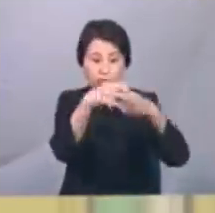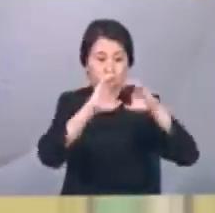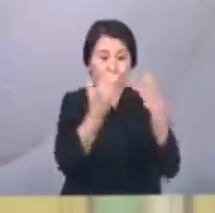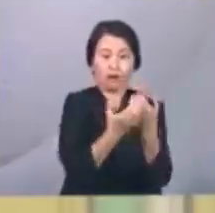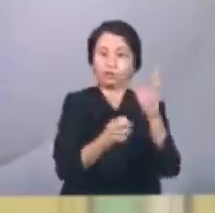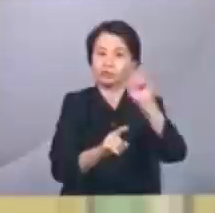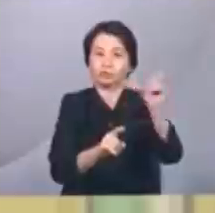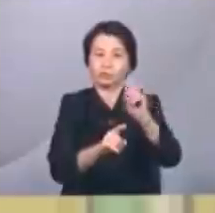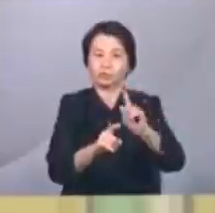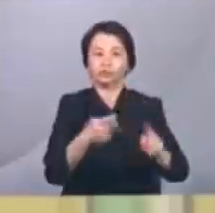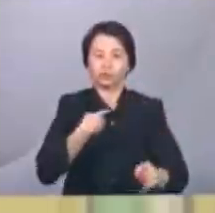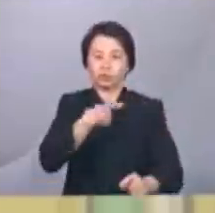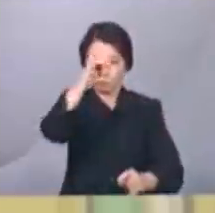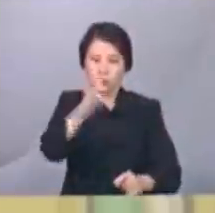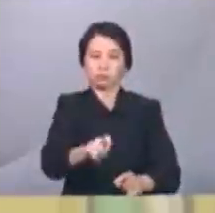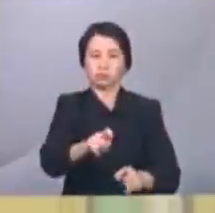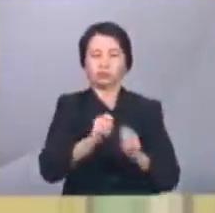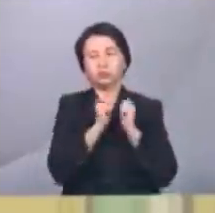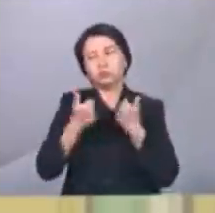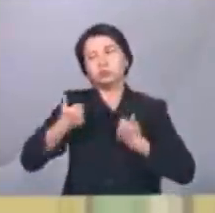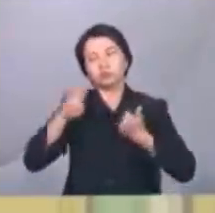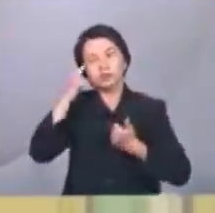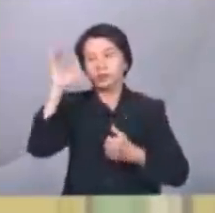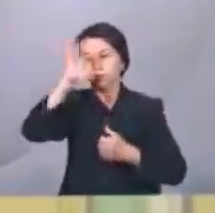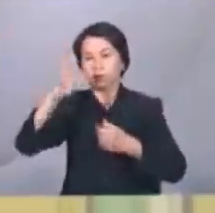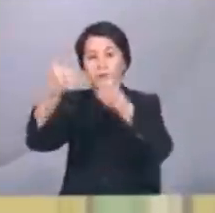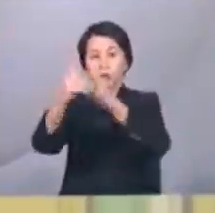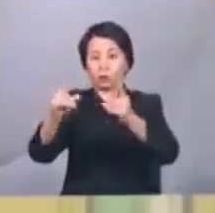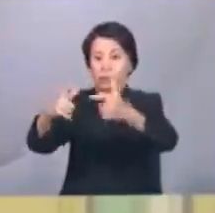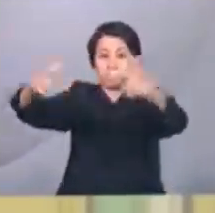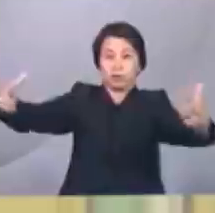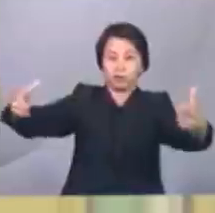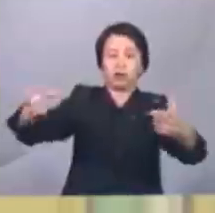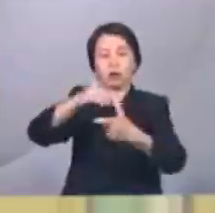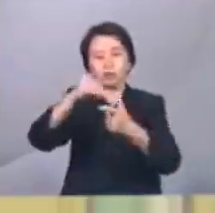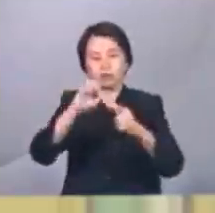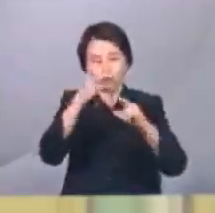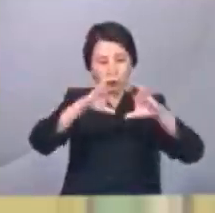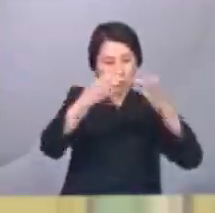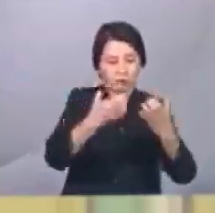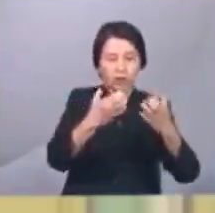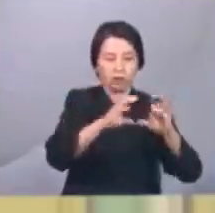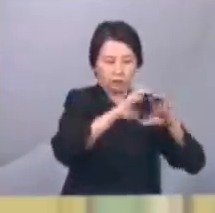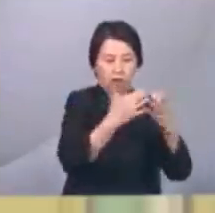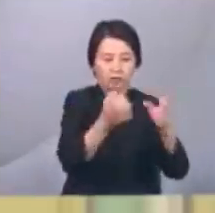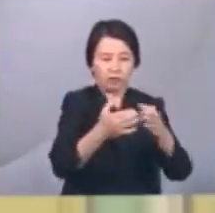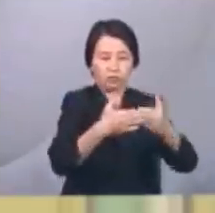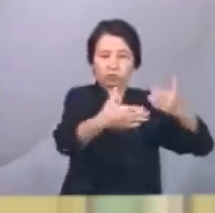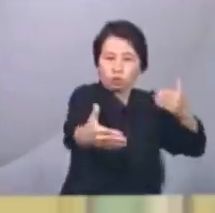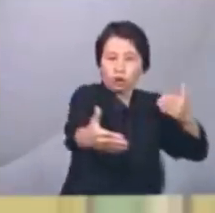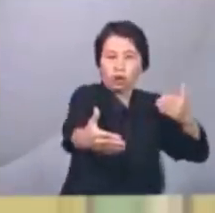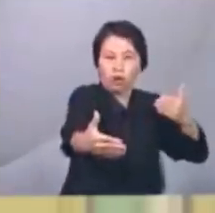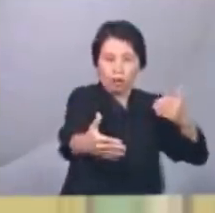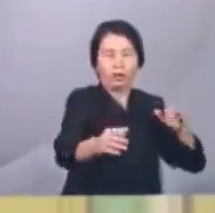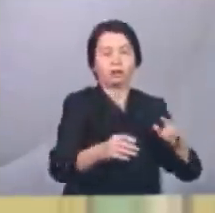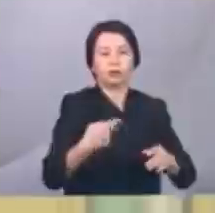kita perlu lakukan? Kita perlu sama ada mencari dewan yang lebih besar ataupun kelas terpaksa gunakan dua kelas dan sebagainya, dan perkara-perkara